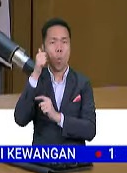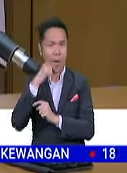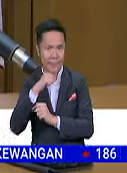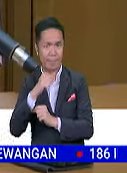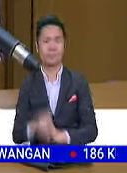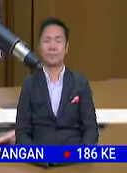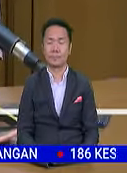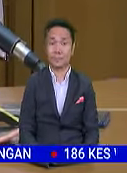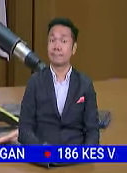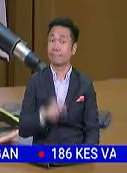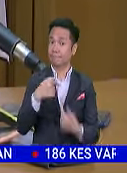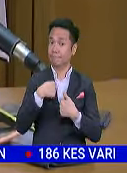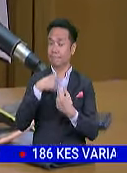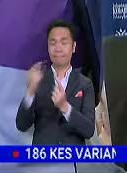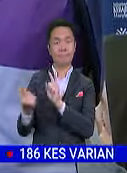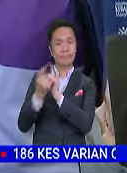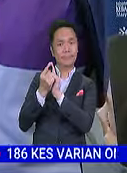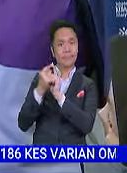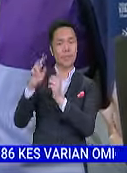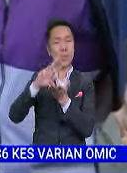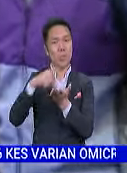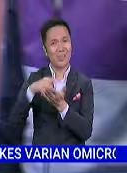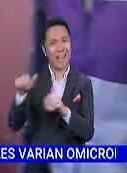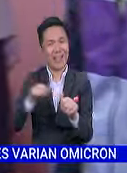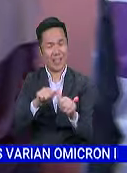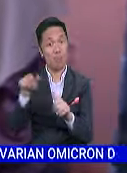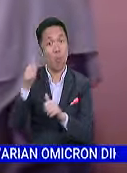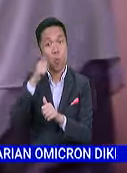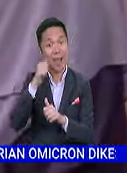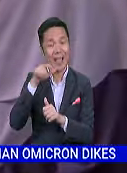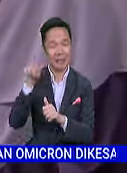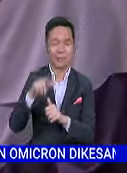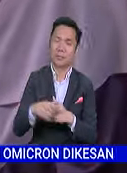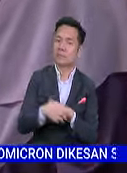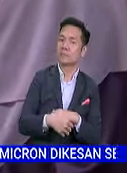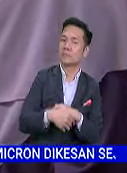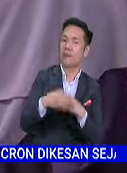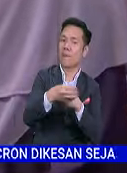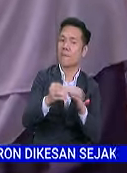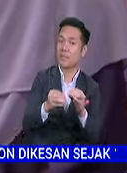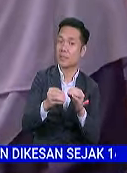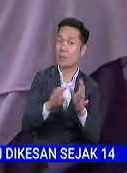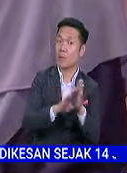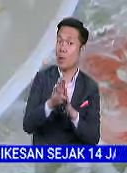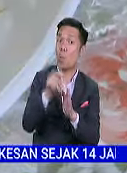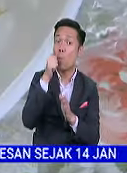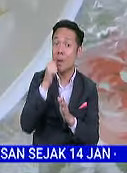berlari demi selepas melawat pusat activity wanita di pejabat pembangunan wanita di Labuan